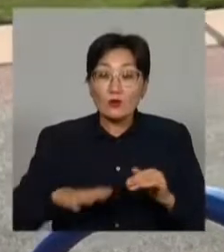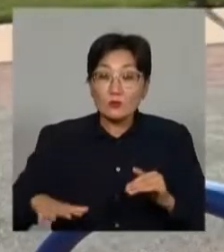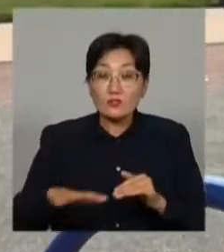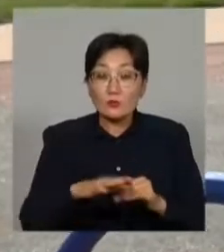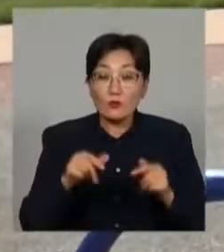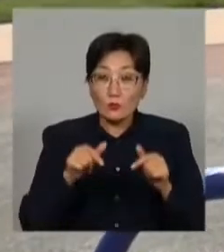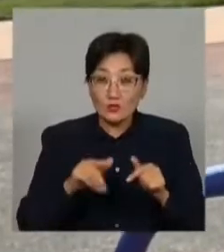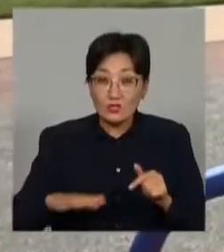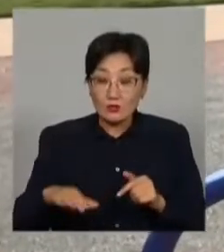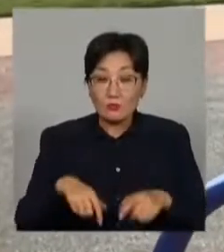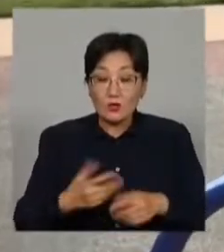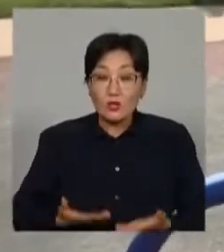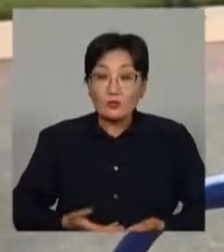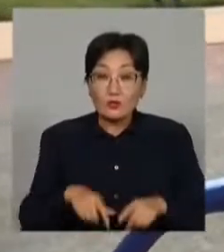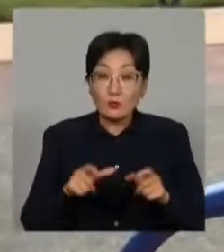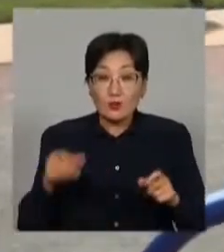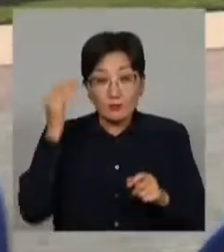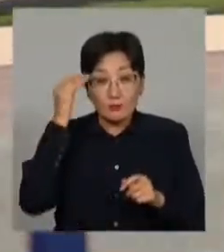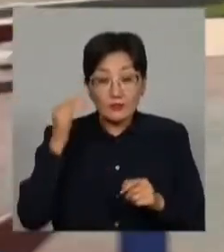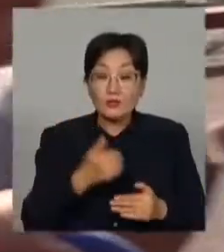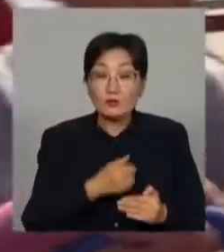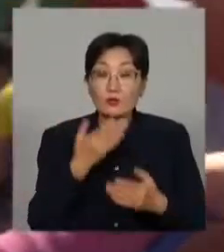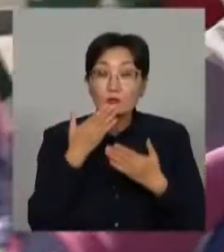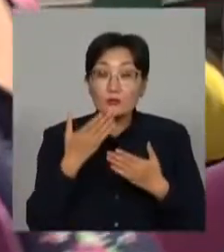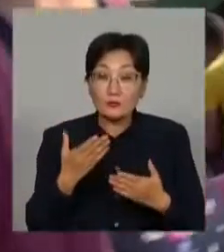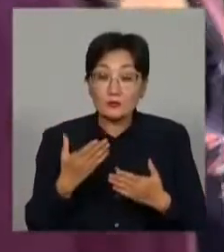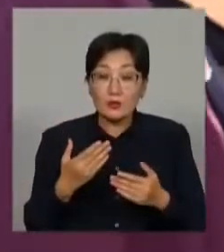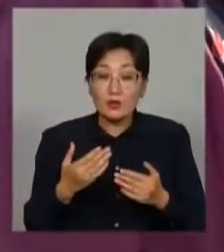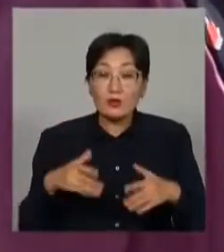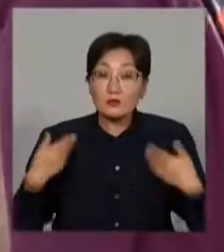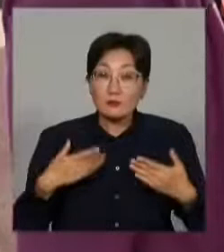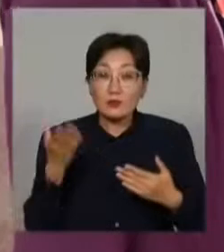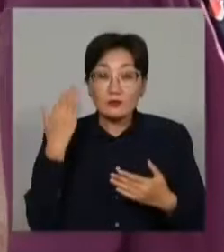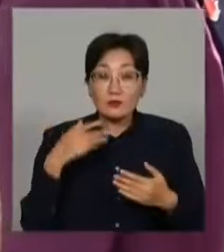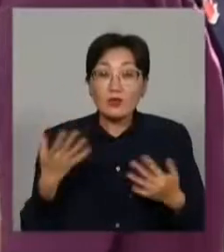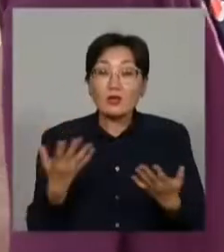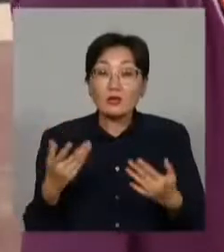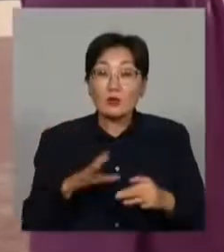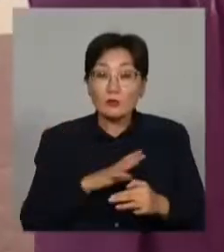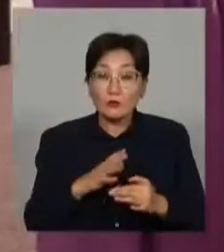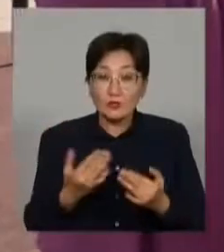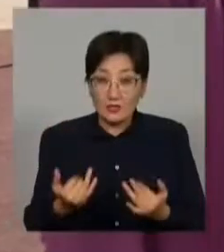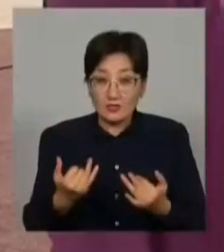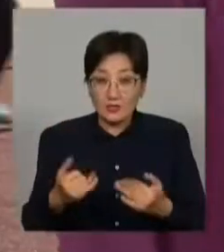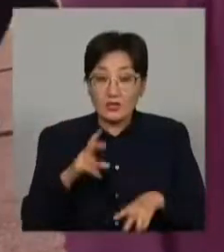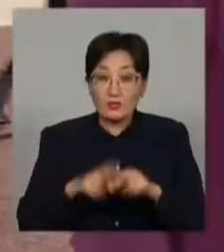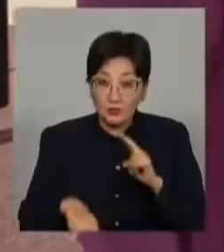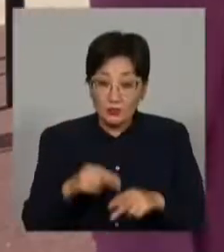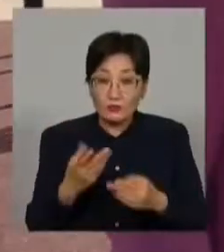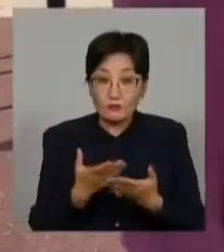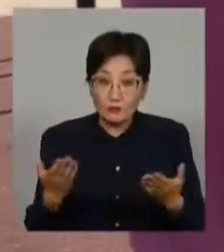туралы осындағы тұрғындардың пікірін білсек, саламатсыз ба? Бұрын бұл жер қандай еді? Қазір енді жасалған дүние ойларыңыздан шығып жатыр